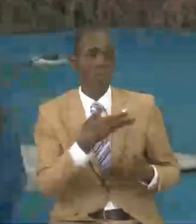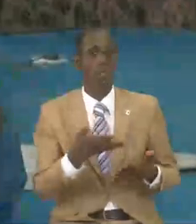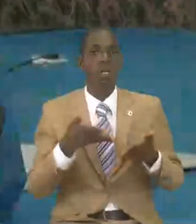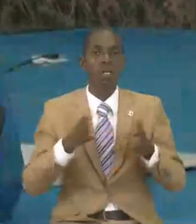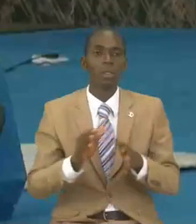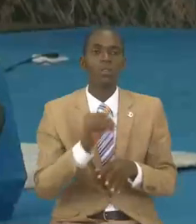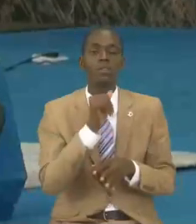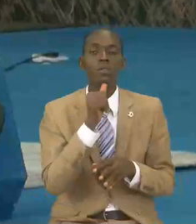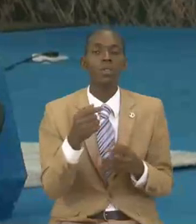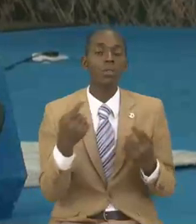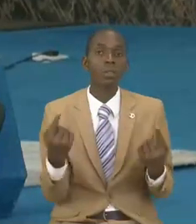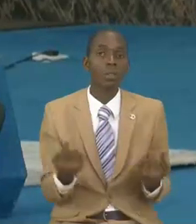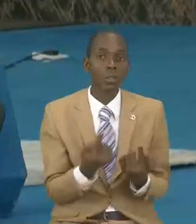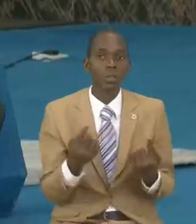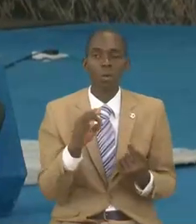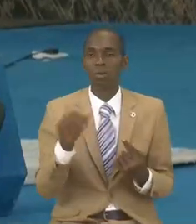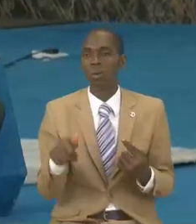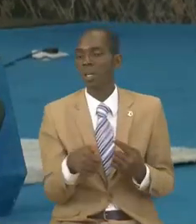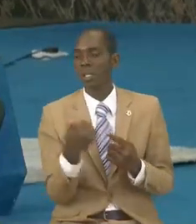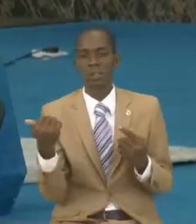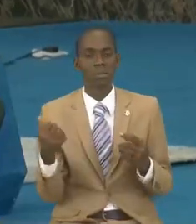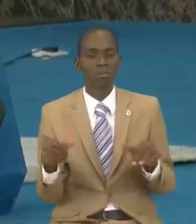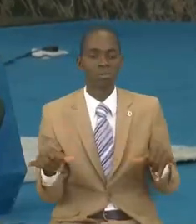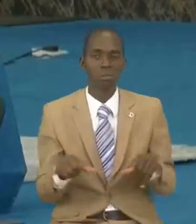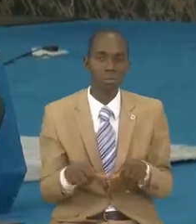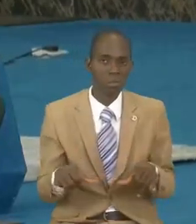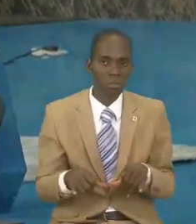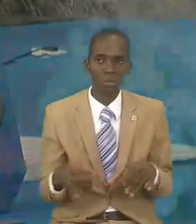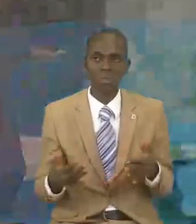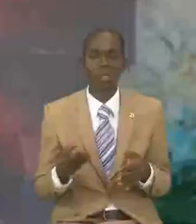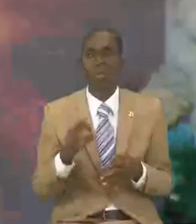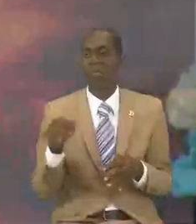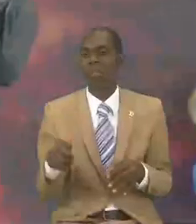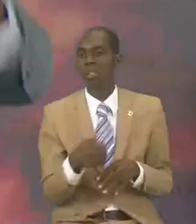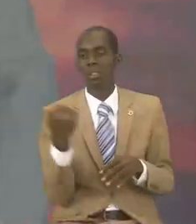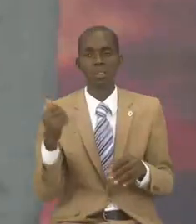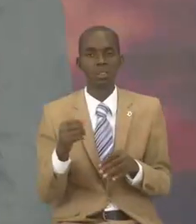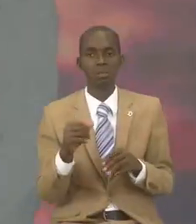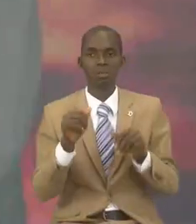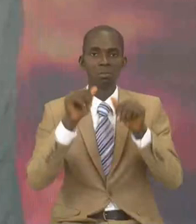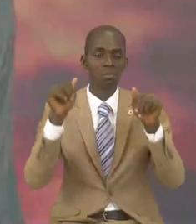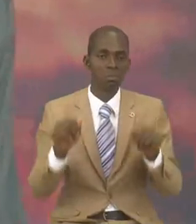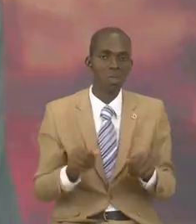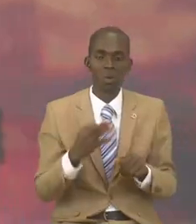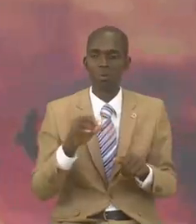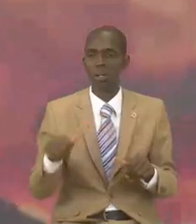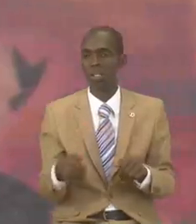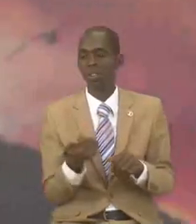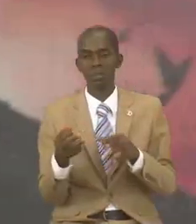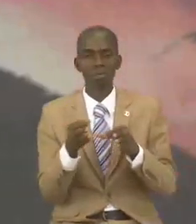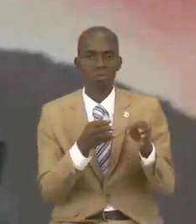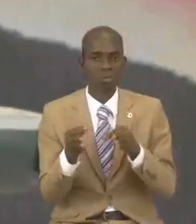Que le péché de toute taille, de toute forme, de toute